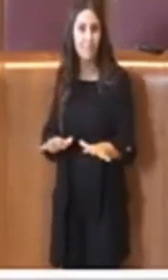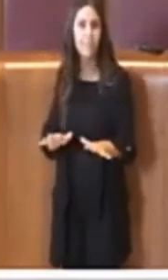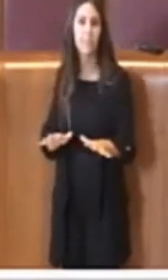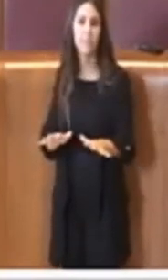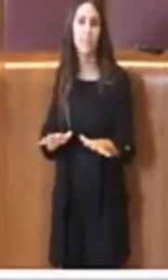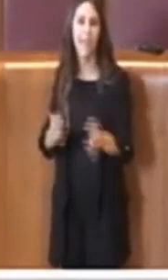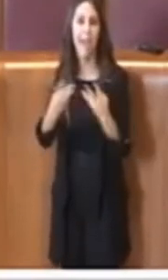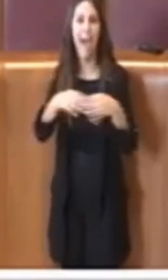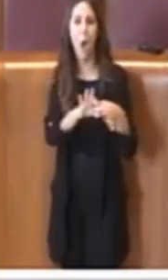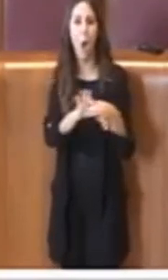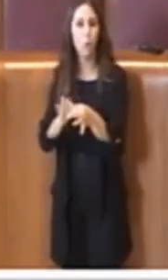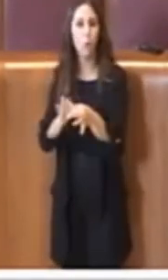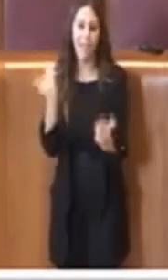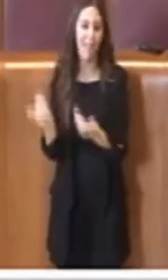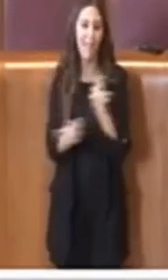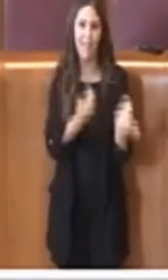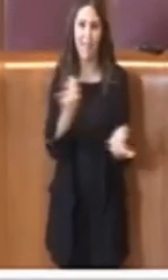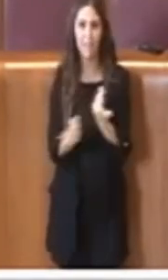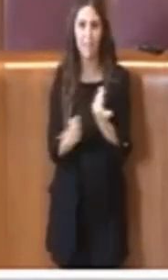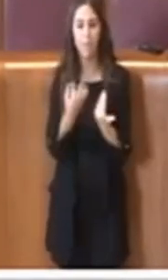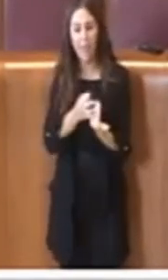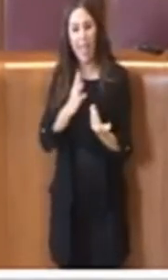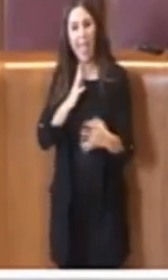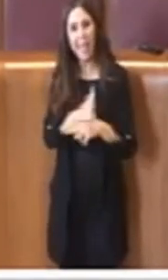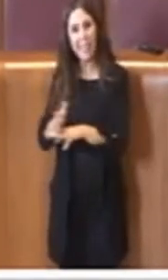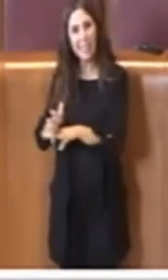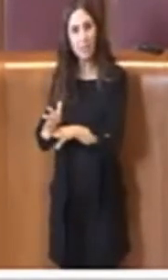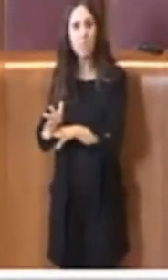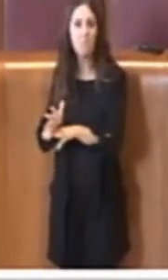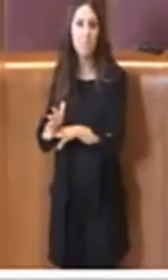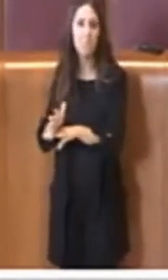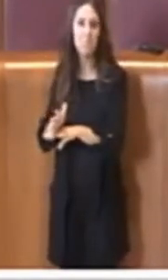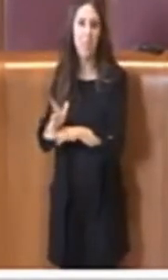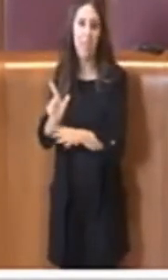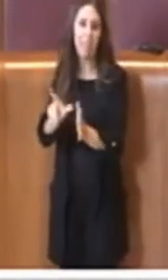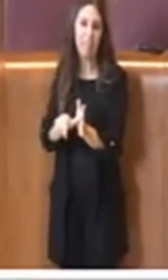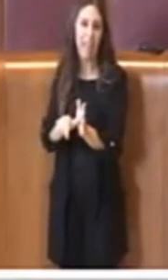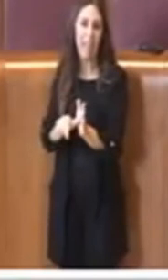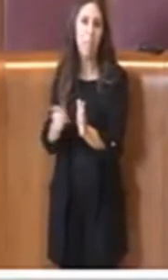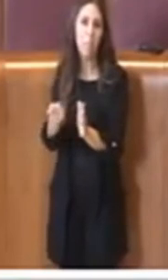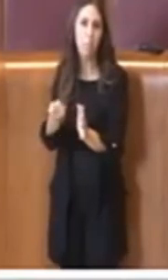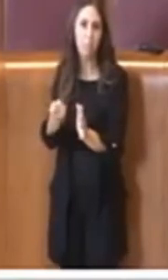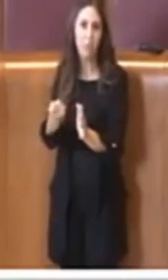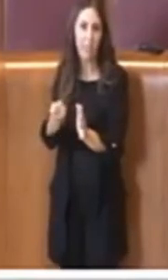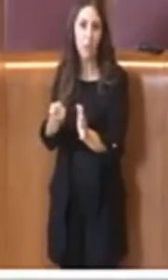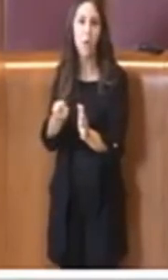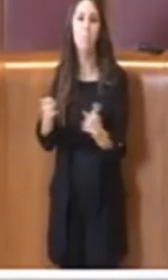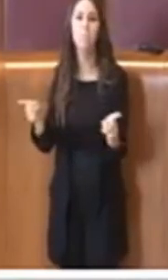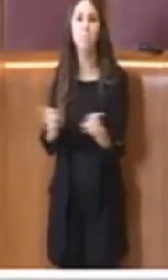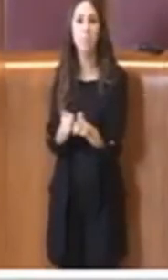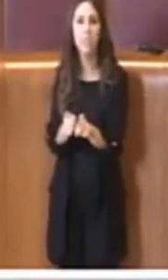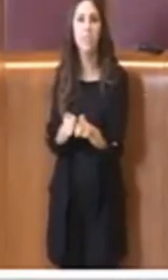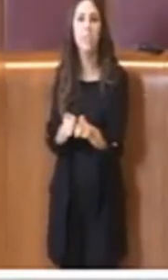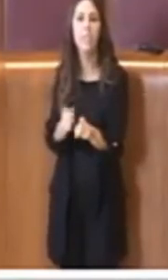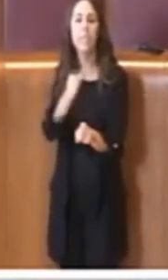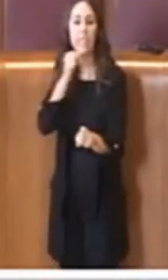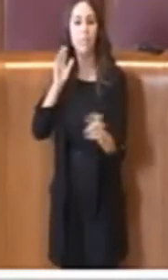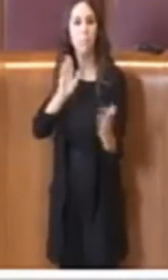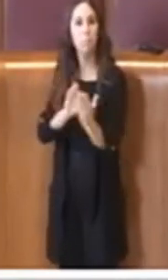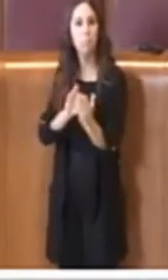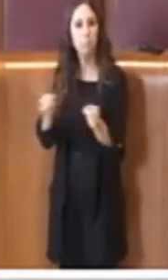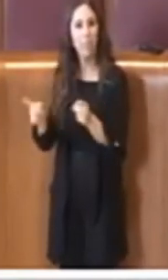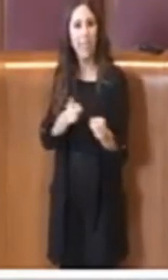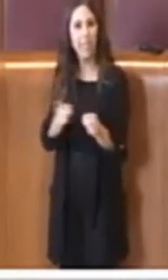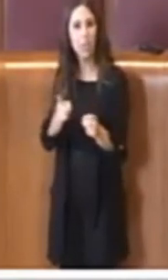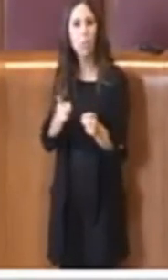saranno rimosse quindi sono appunto interventi temporanei che servono esclusivamente per affrontare questo periodo